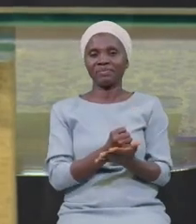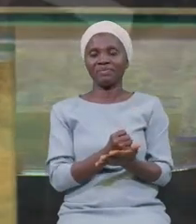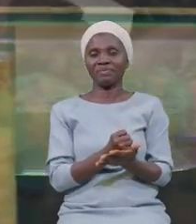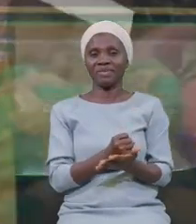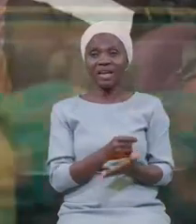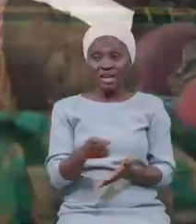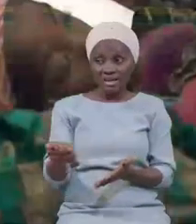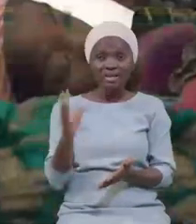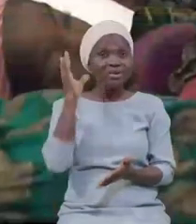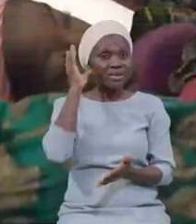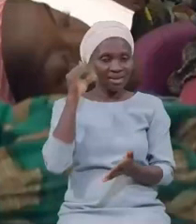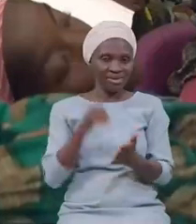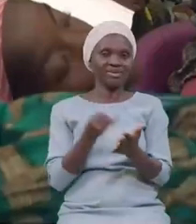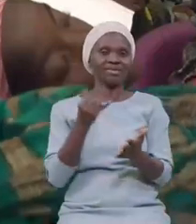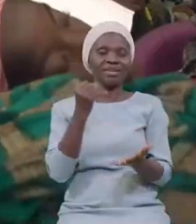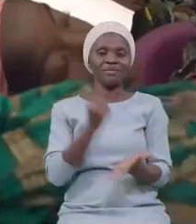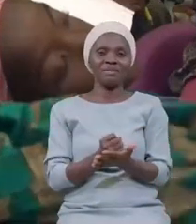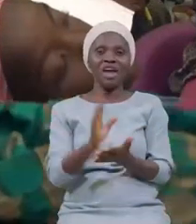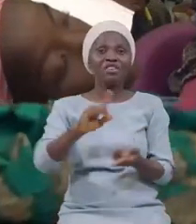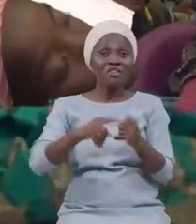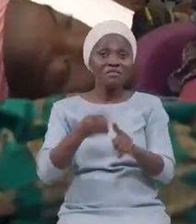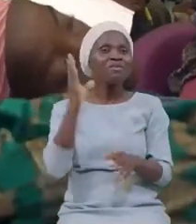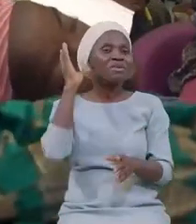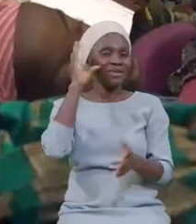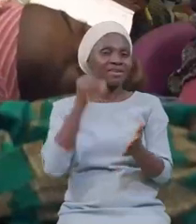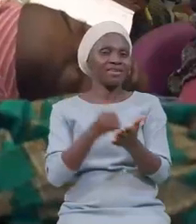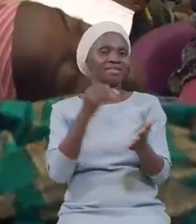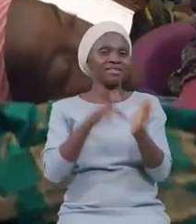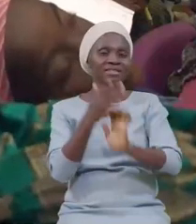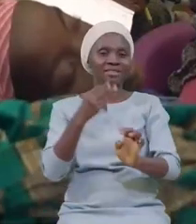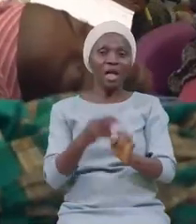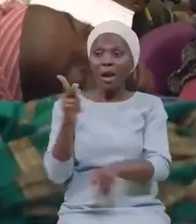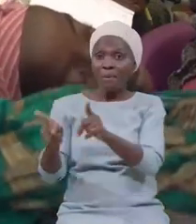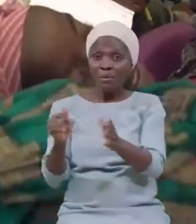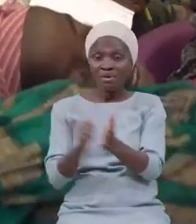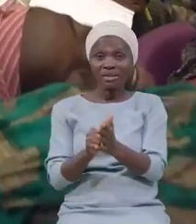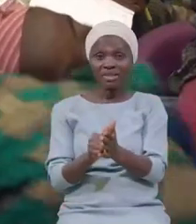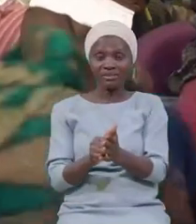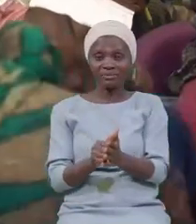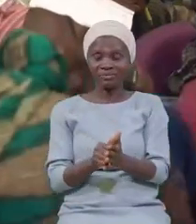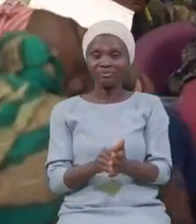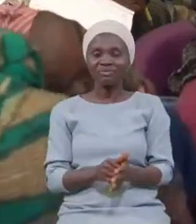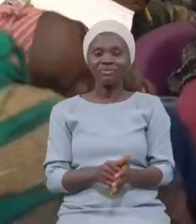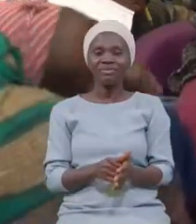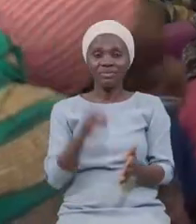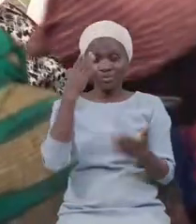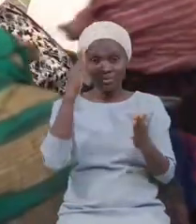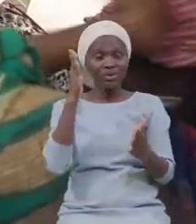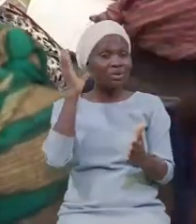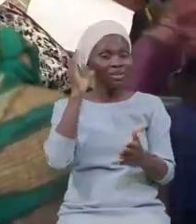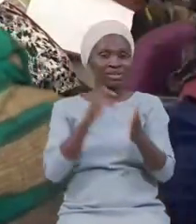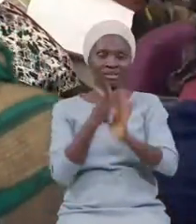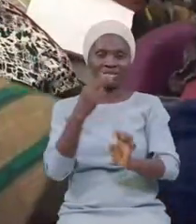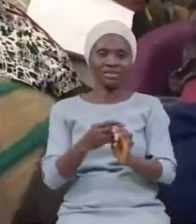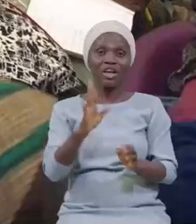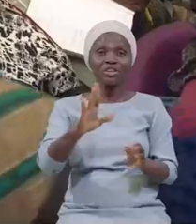Ils vont l'apprendre. Vos amis l'apprendront. Les gens qui ne sont pas vos amis l'apprendront. Vos